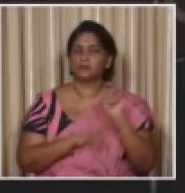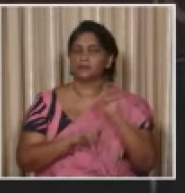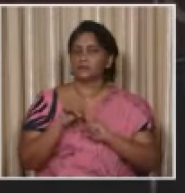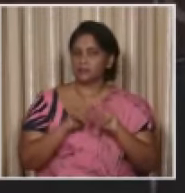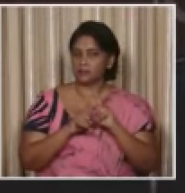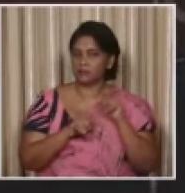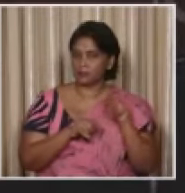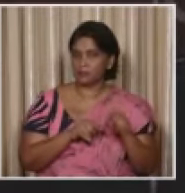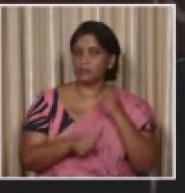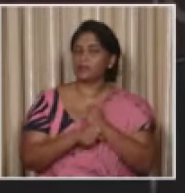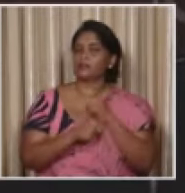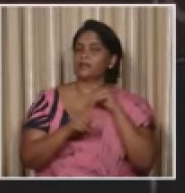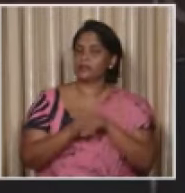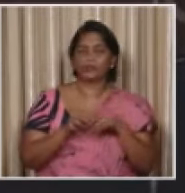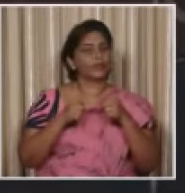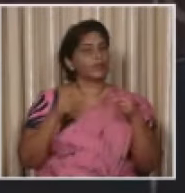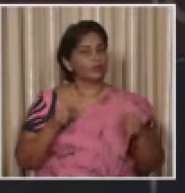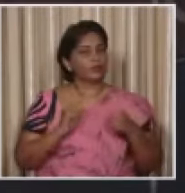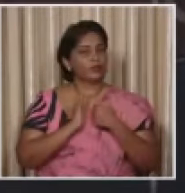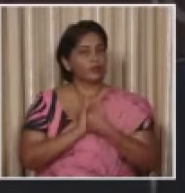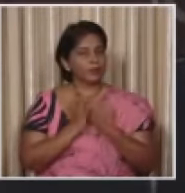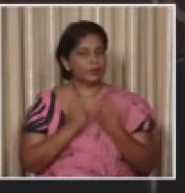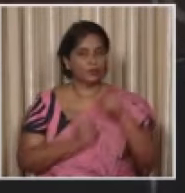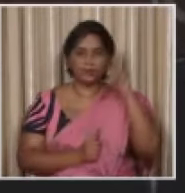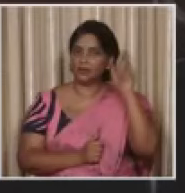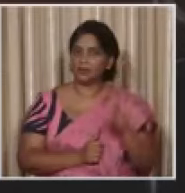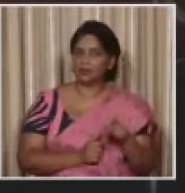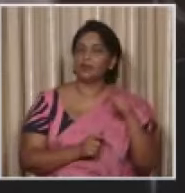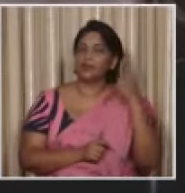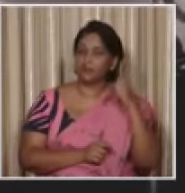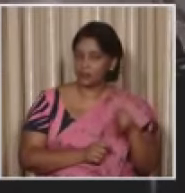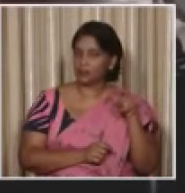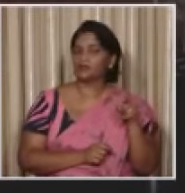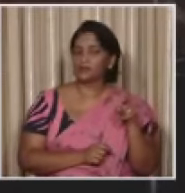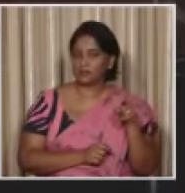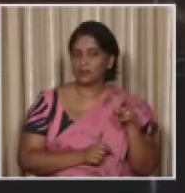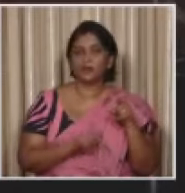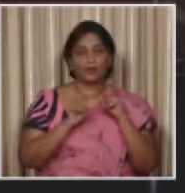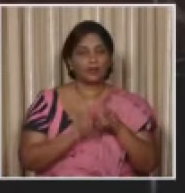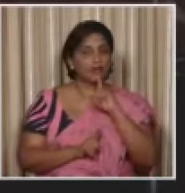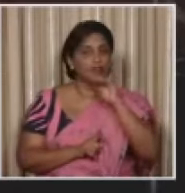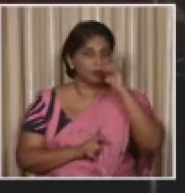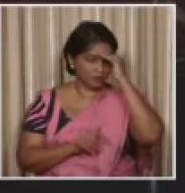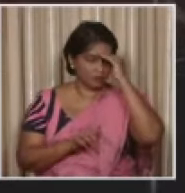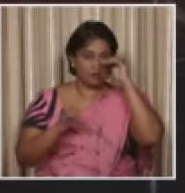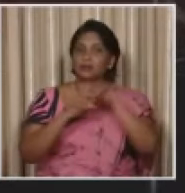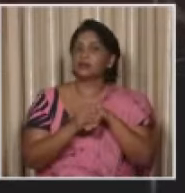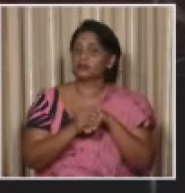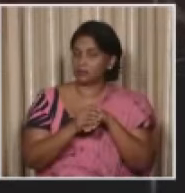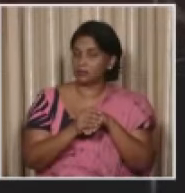पार्लिमेंतु आंडुपक्षे विपक्षे गौरव दिनागत पुद्गले एनिसाम तमाई मेवर कथानायक तरगे